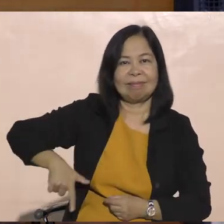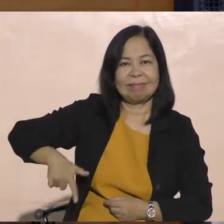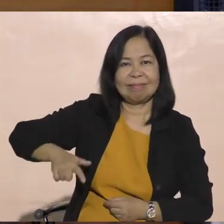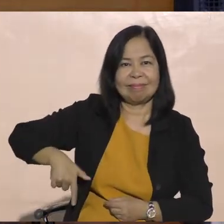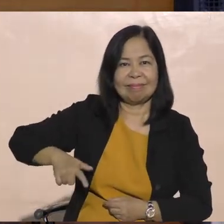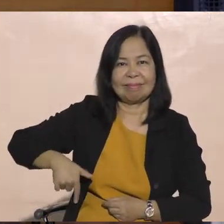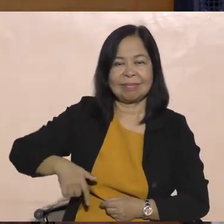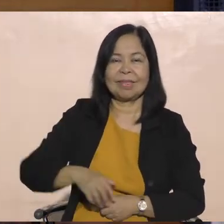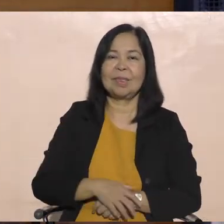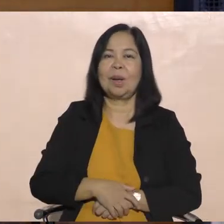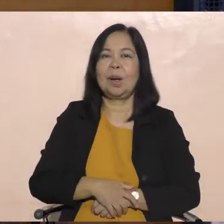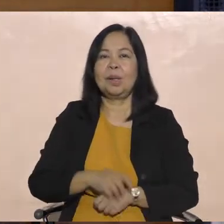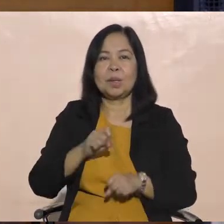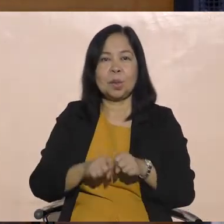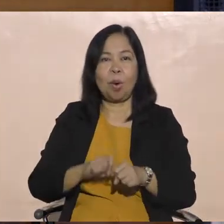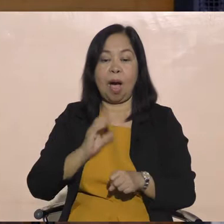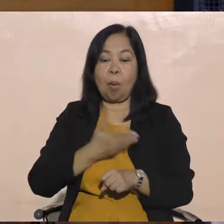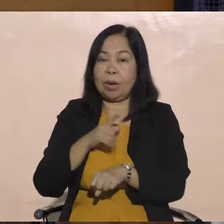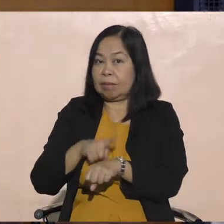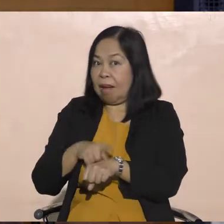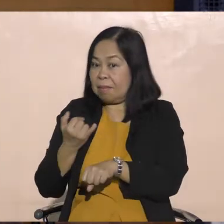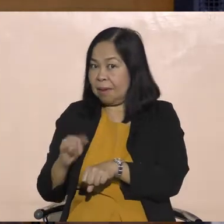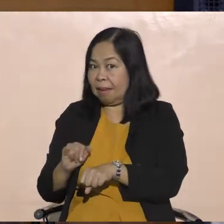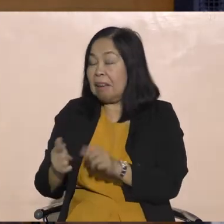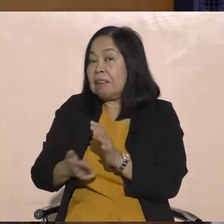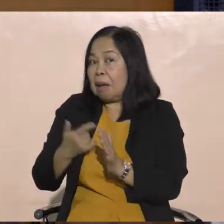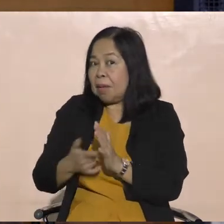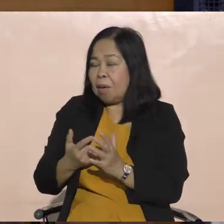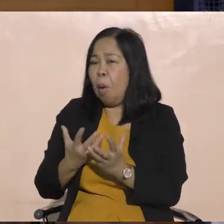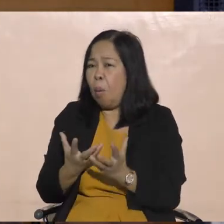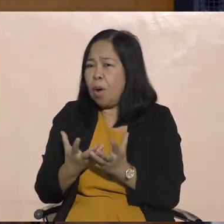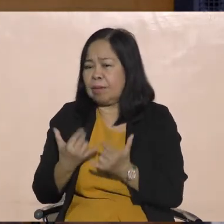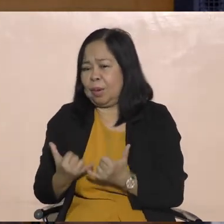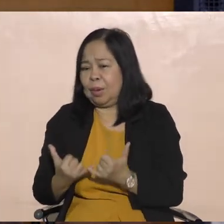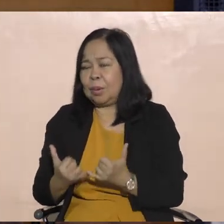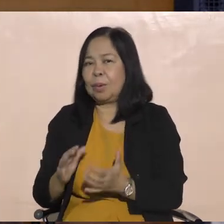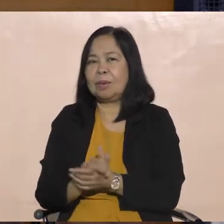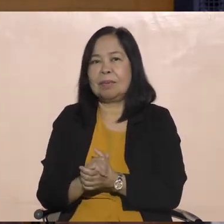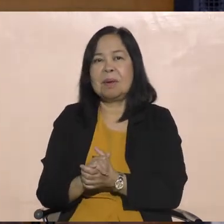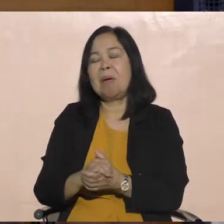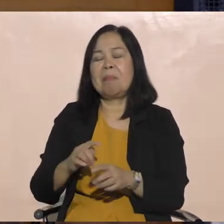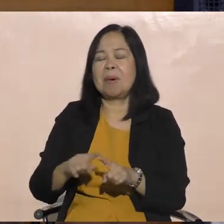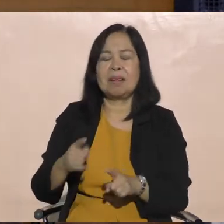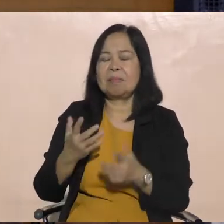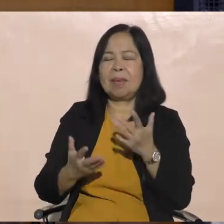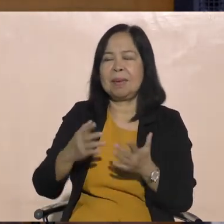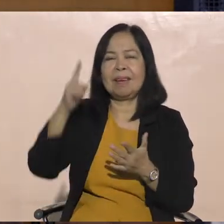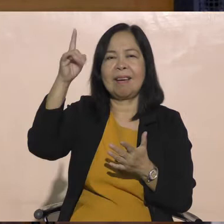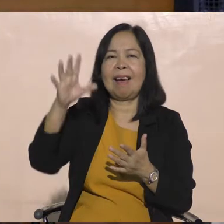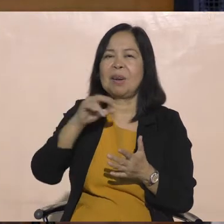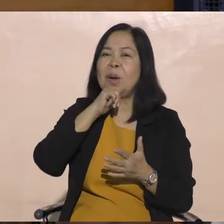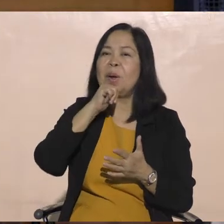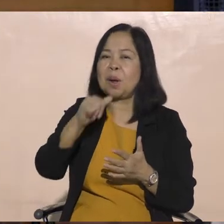know what? But our timing isn't God's timing. For us, God's timing often feels like